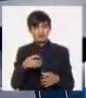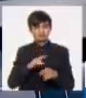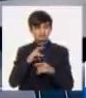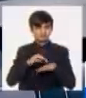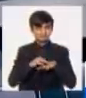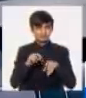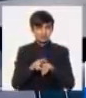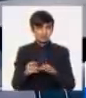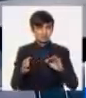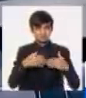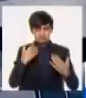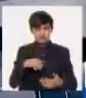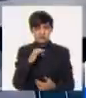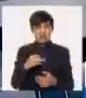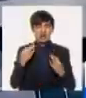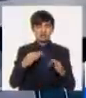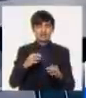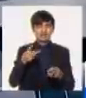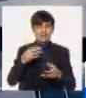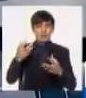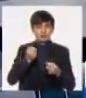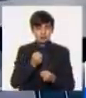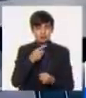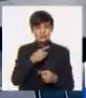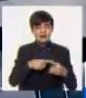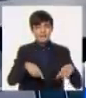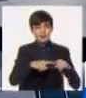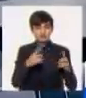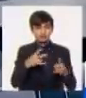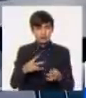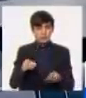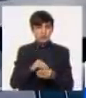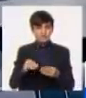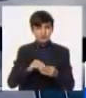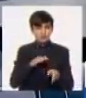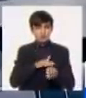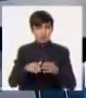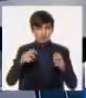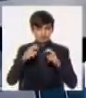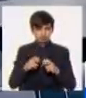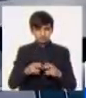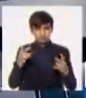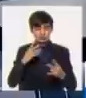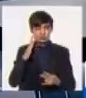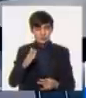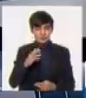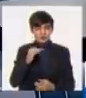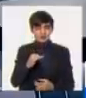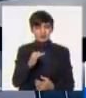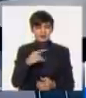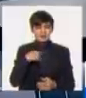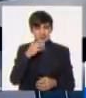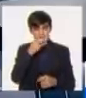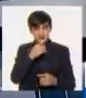перевозчику. Теперь, чтобы получить разрешение на полеты, авиакомпании нужно заново пройти полную процедуру сертификации. Напомню,